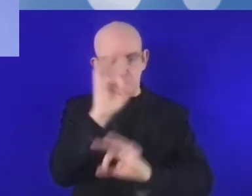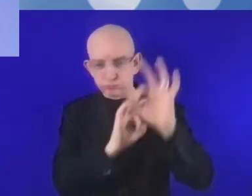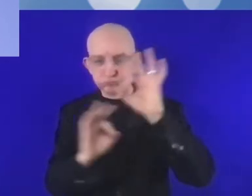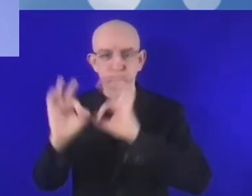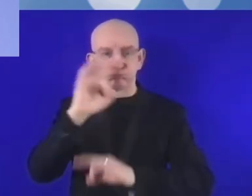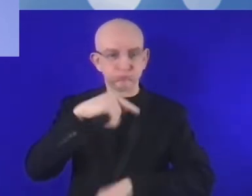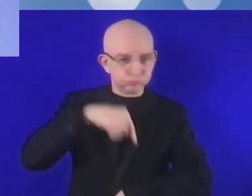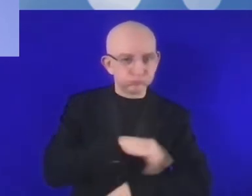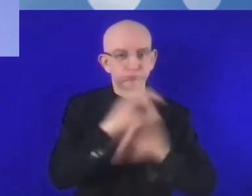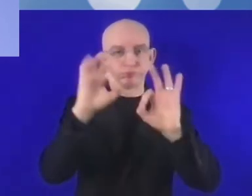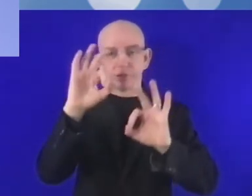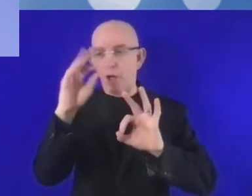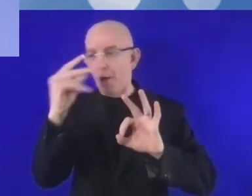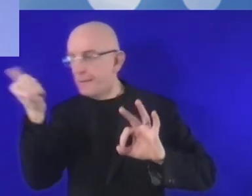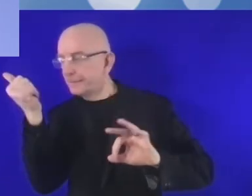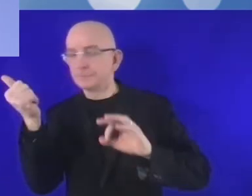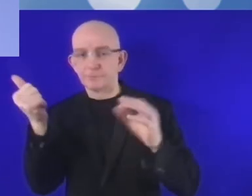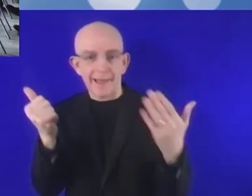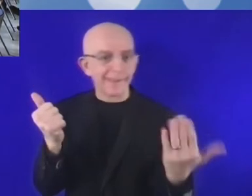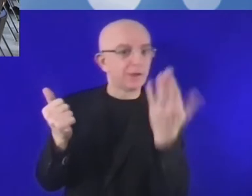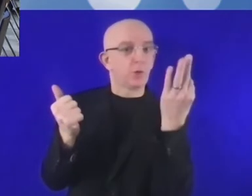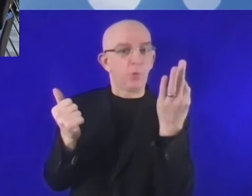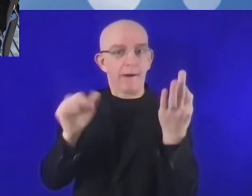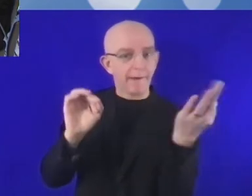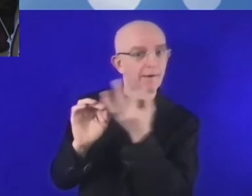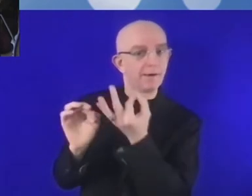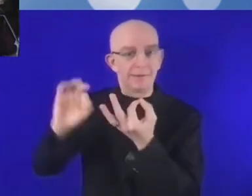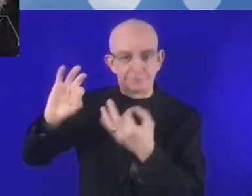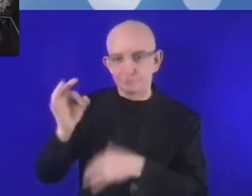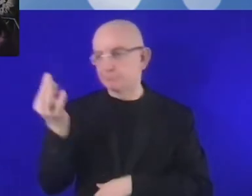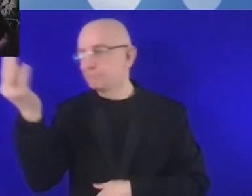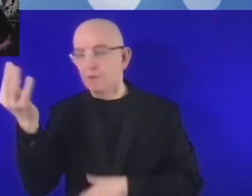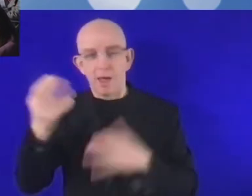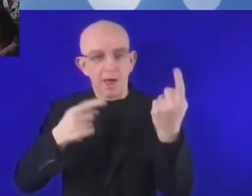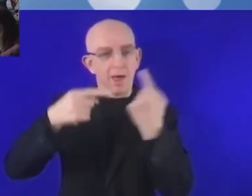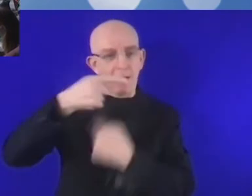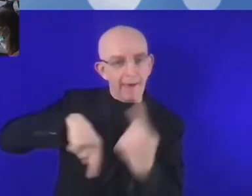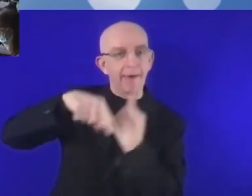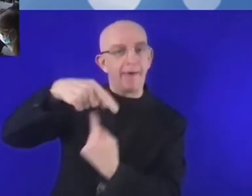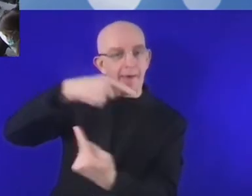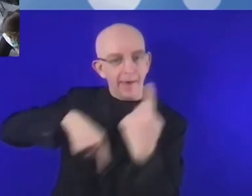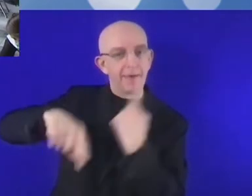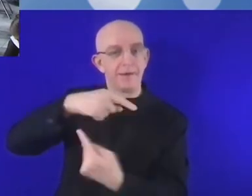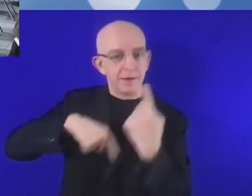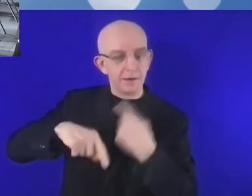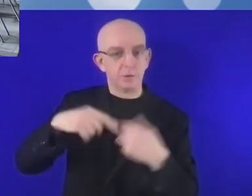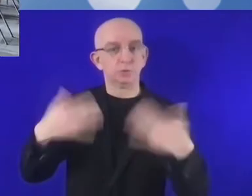يومي وتحل محلها خلايا أخرى جديدة. هذه الخلايا